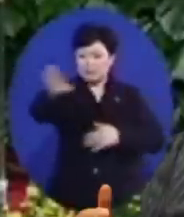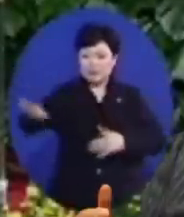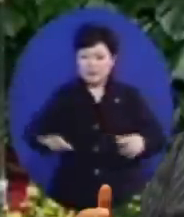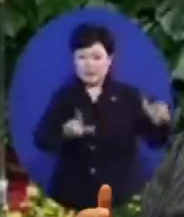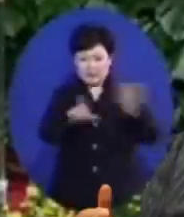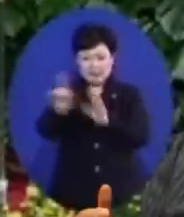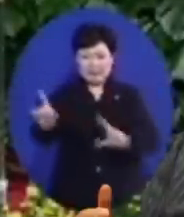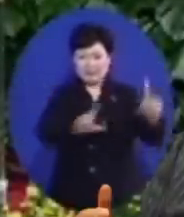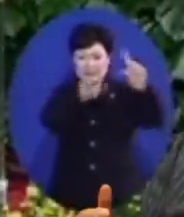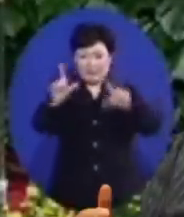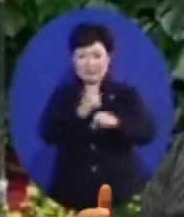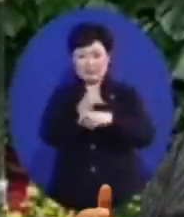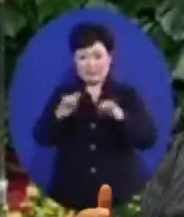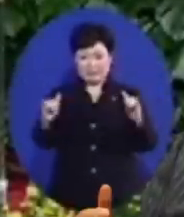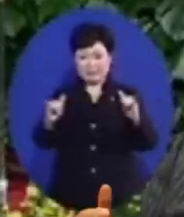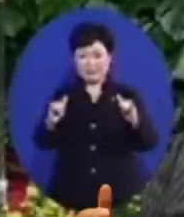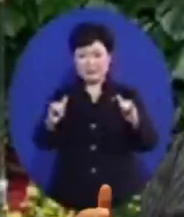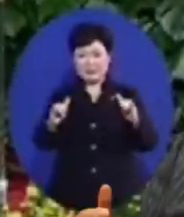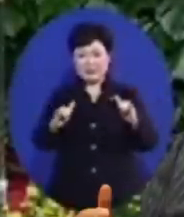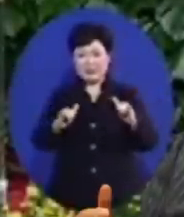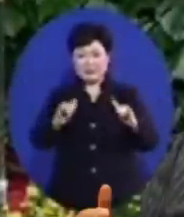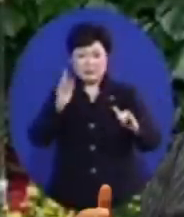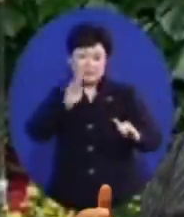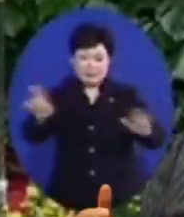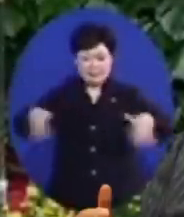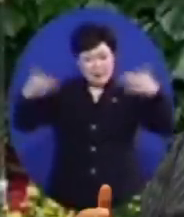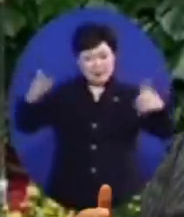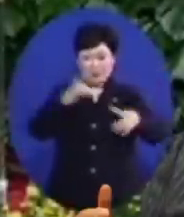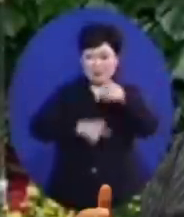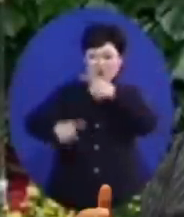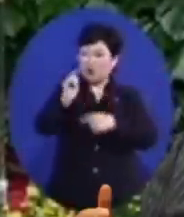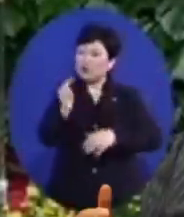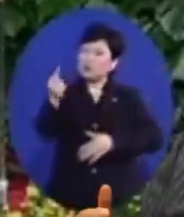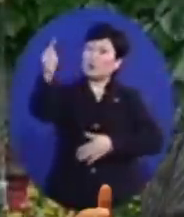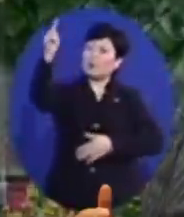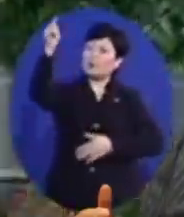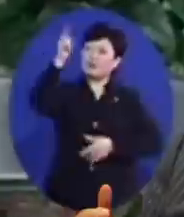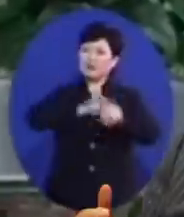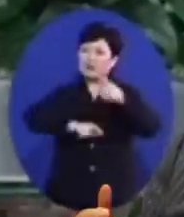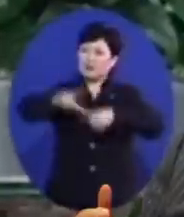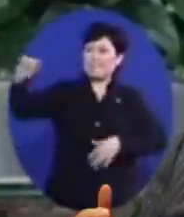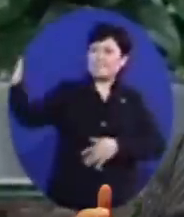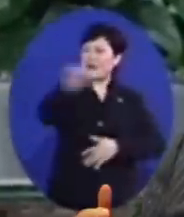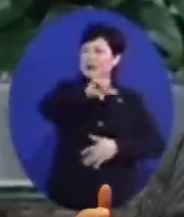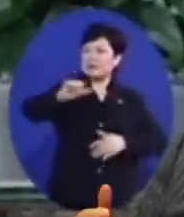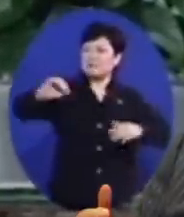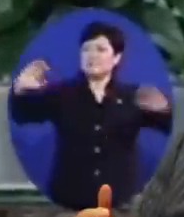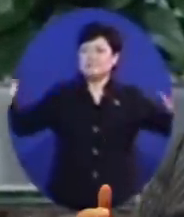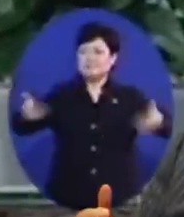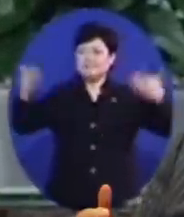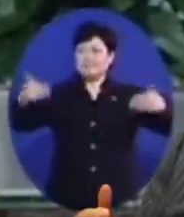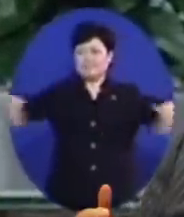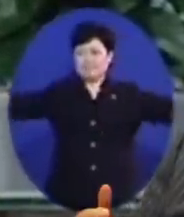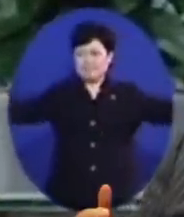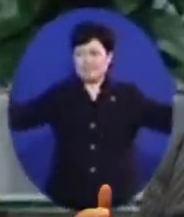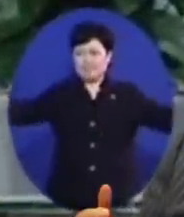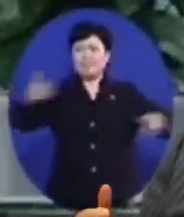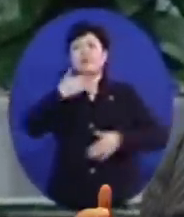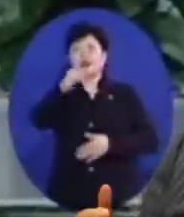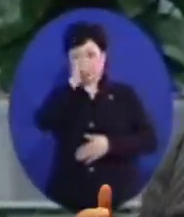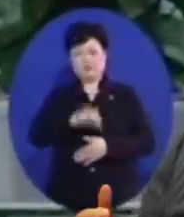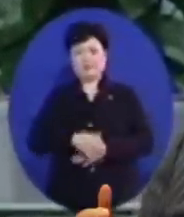생활을 하는 사람은 그 날 폭풍우가 더 높이 더 빨리 나르게 만들어주는 것입니다.